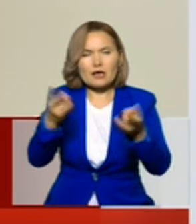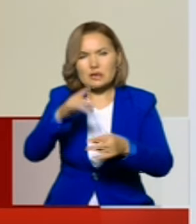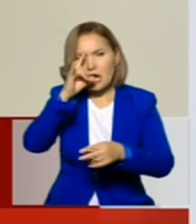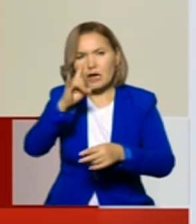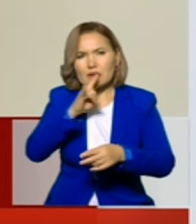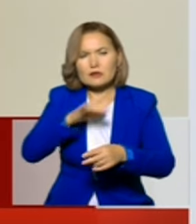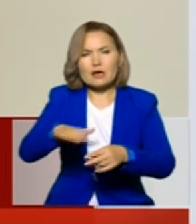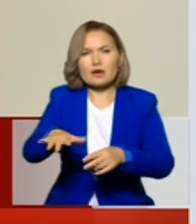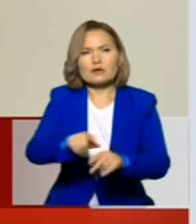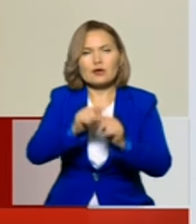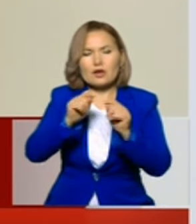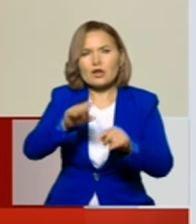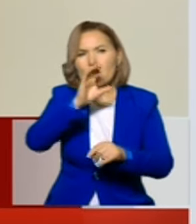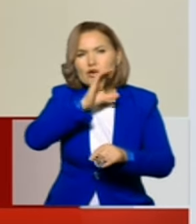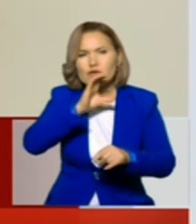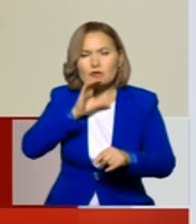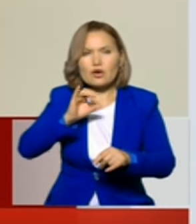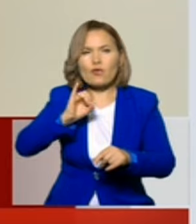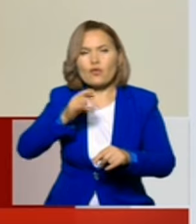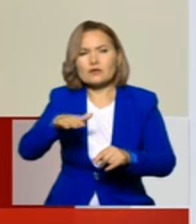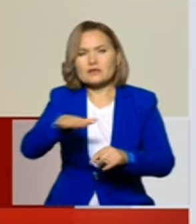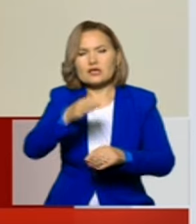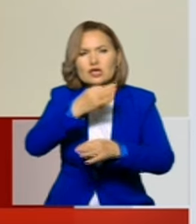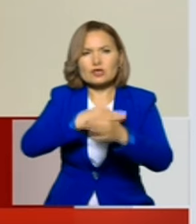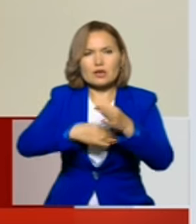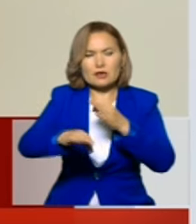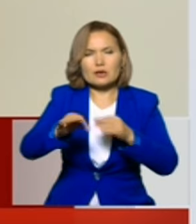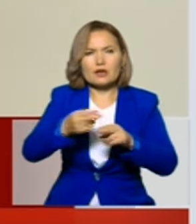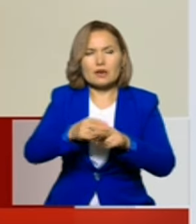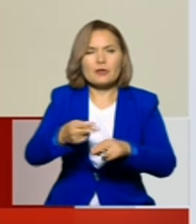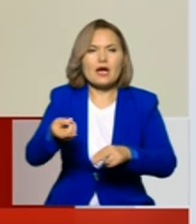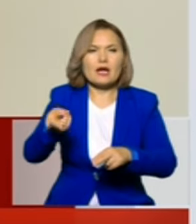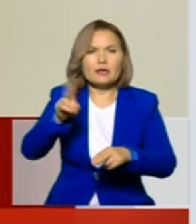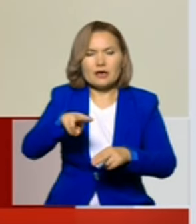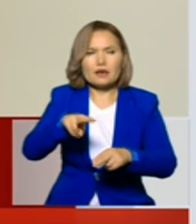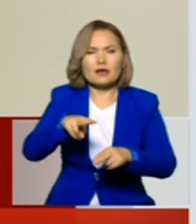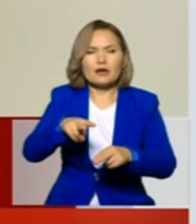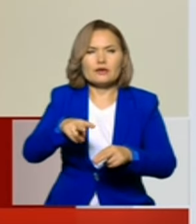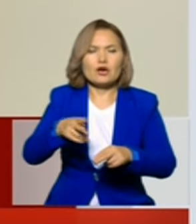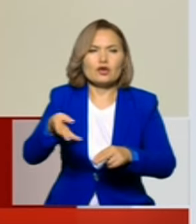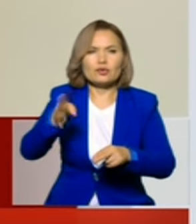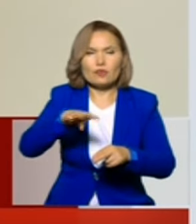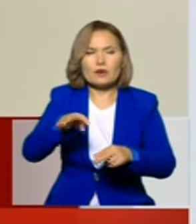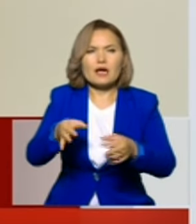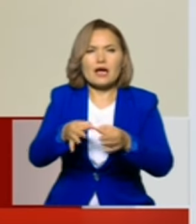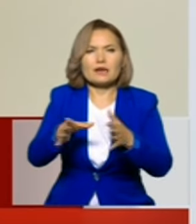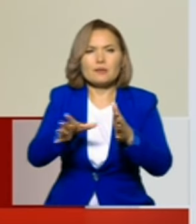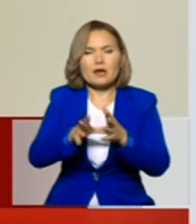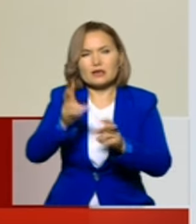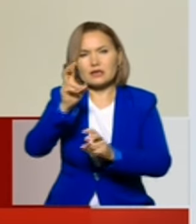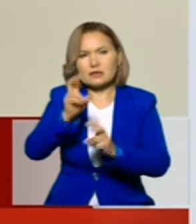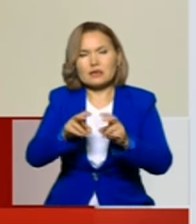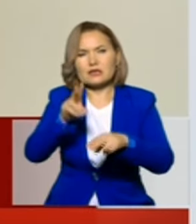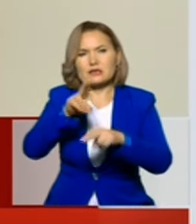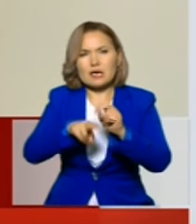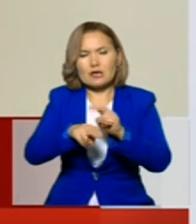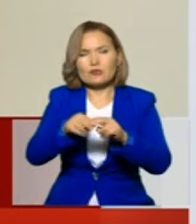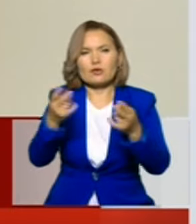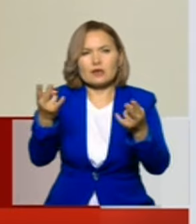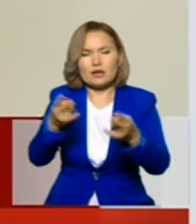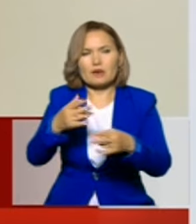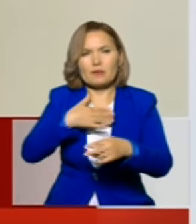Қазақстанның мысалы солтүстігінде, оңтүстігінде, шығысында кем дегенде 2-4 атом электр станциялары салыну керек деп